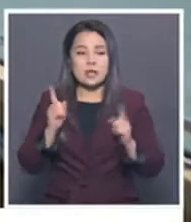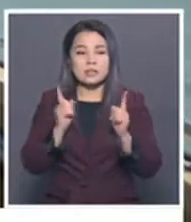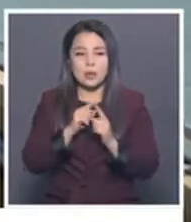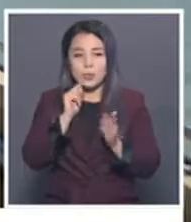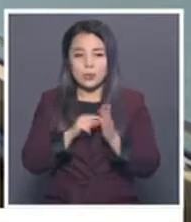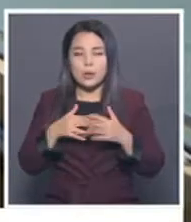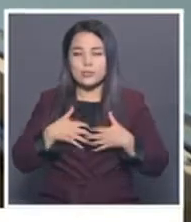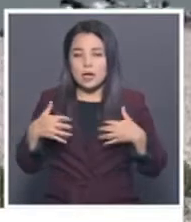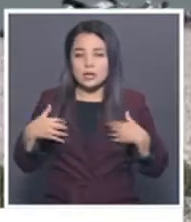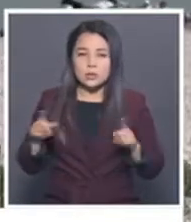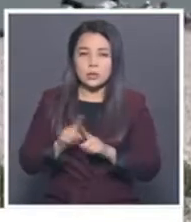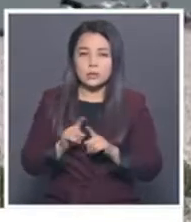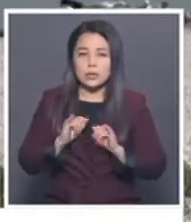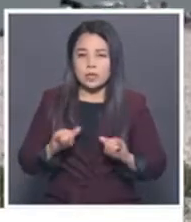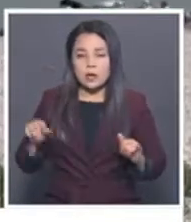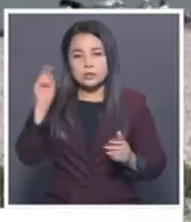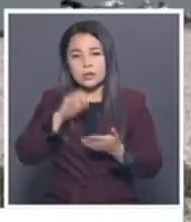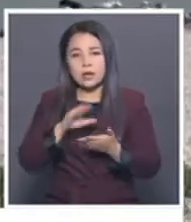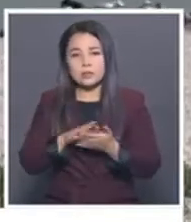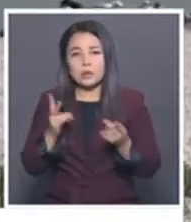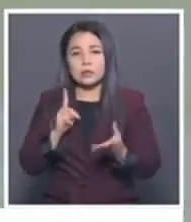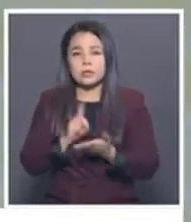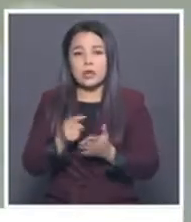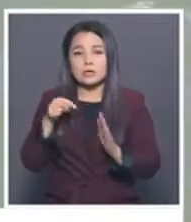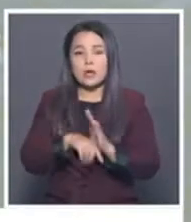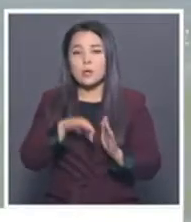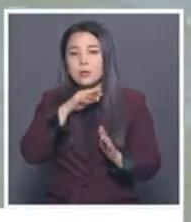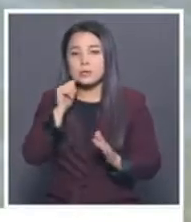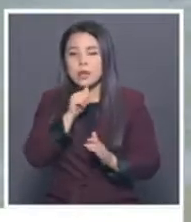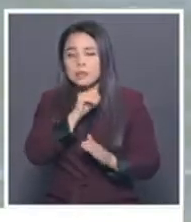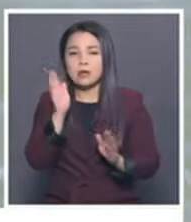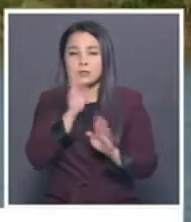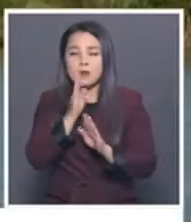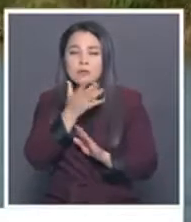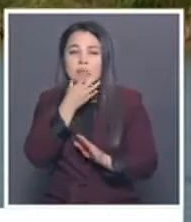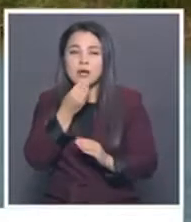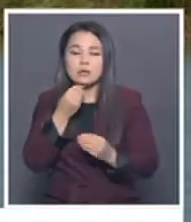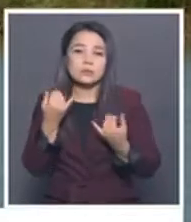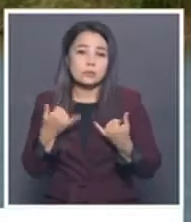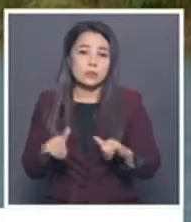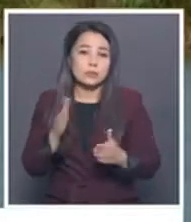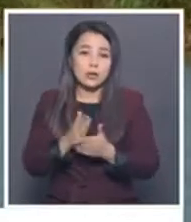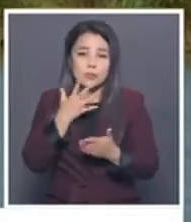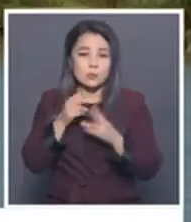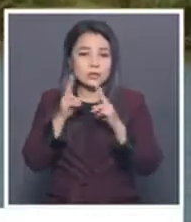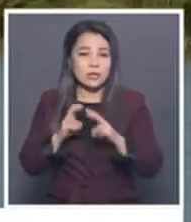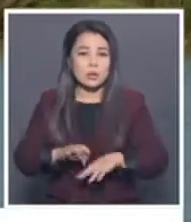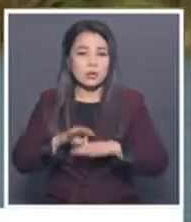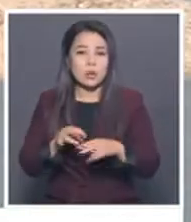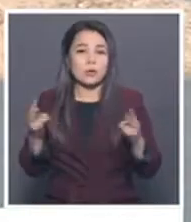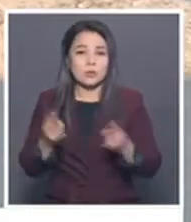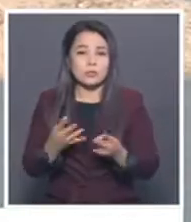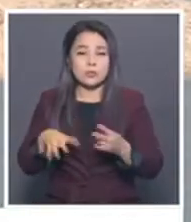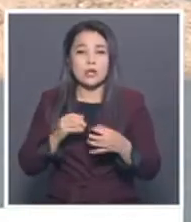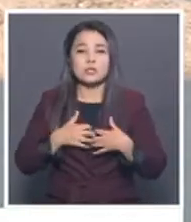аңқұстың санын көбейту. Орман әлеміне жауапты мамандар ішіне сыр бүккен табиғаттың ғажайыптарын зерттей түспек. Бұл жойылудың азақ алдында тұрған